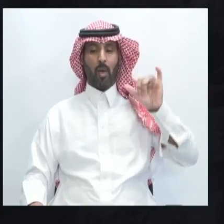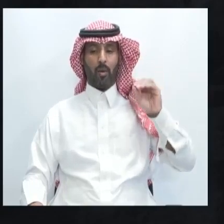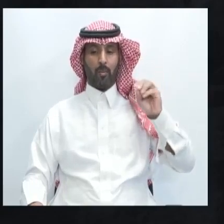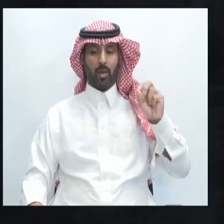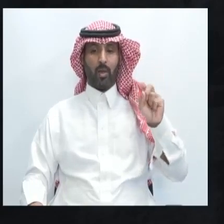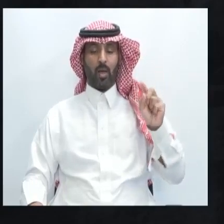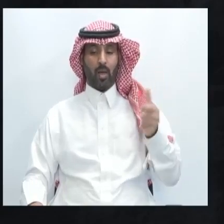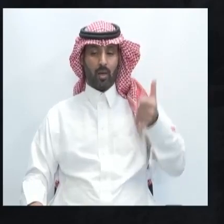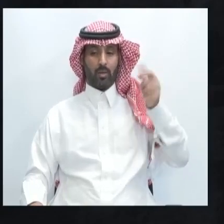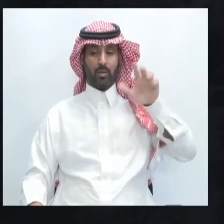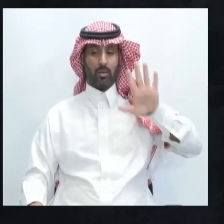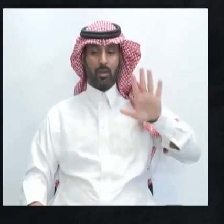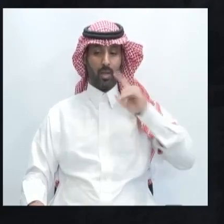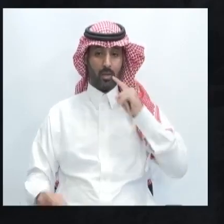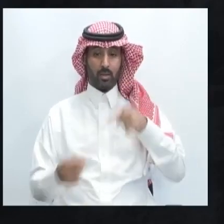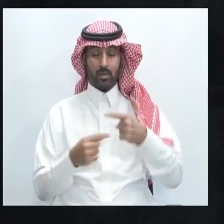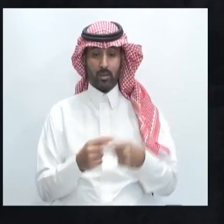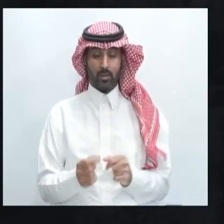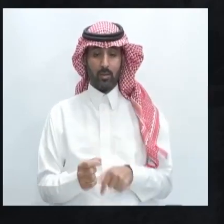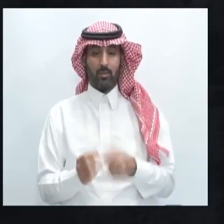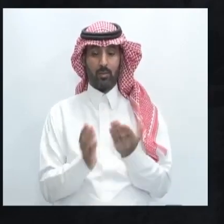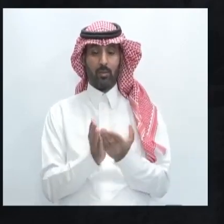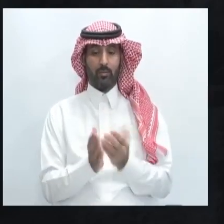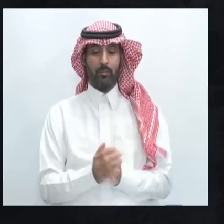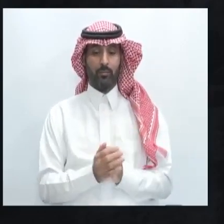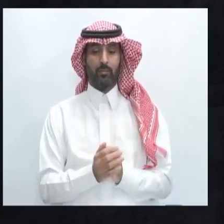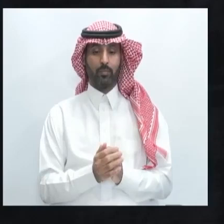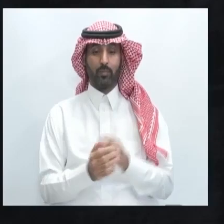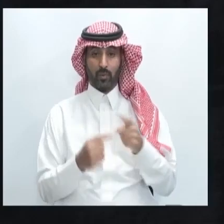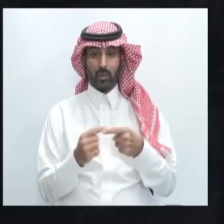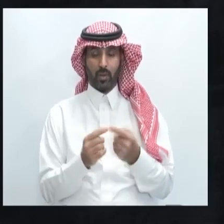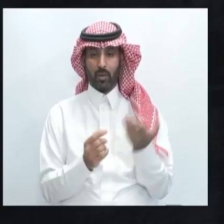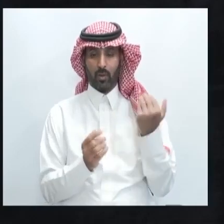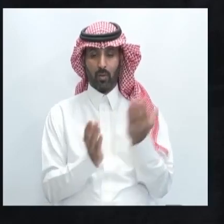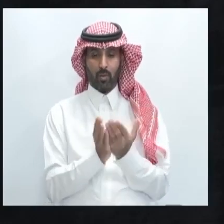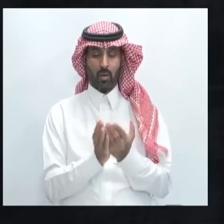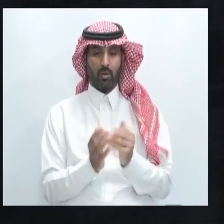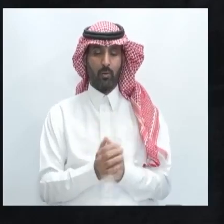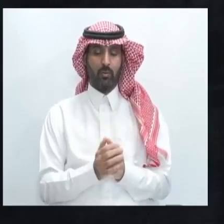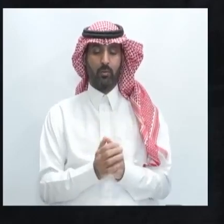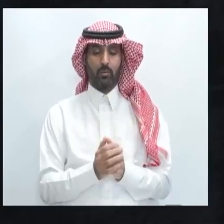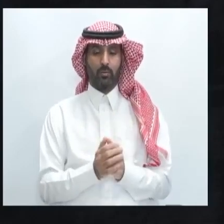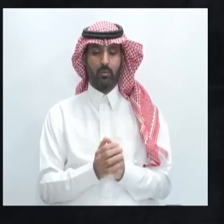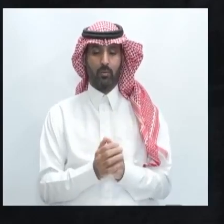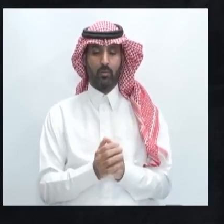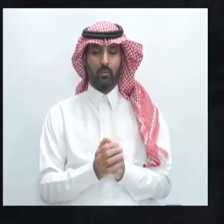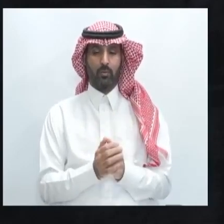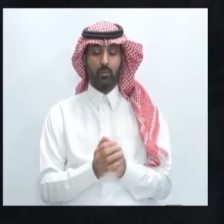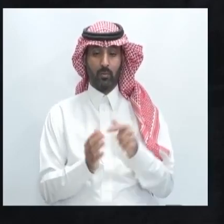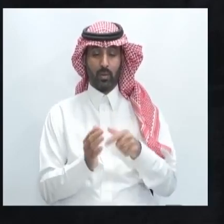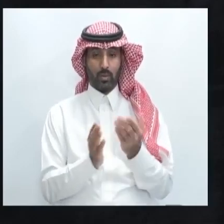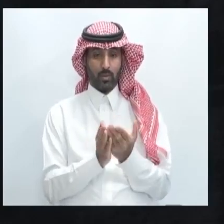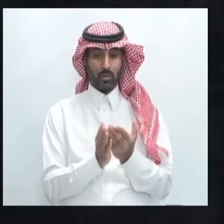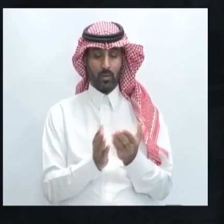العوجان اليوم باذن الله تعالى نستكمل ما توقفنا عنده من هذا الدرس